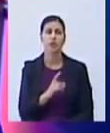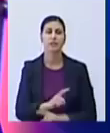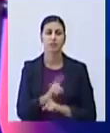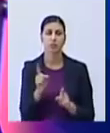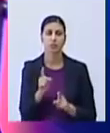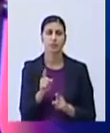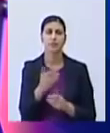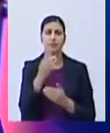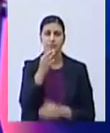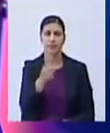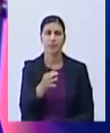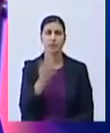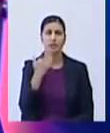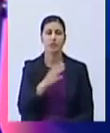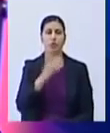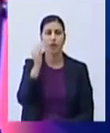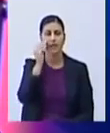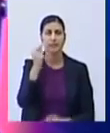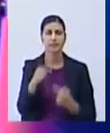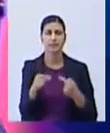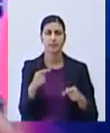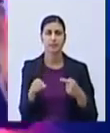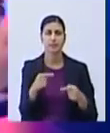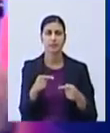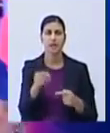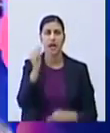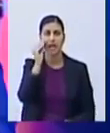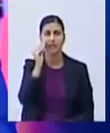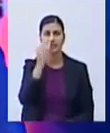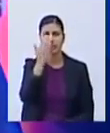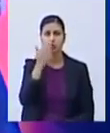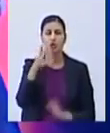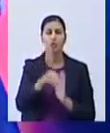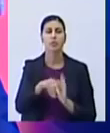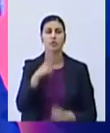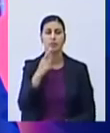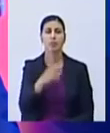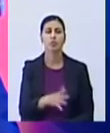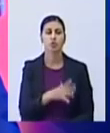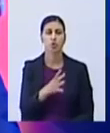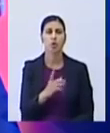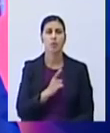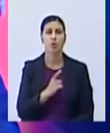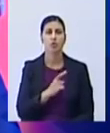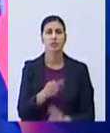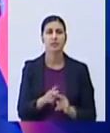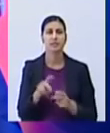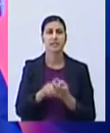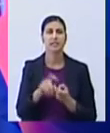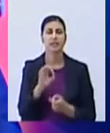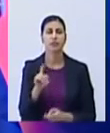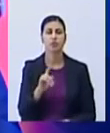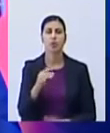რადგან მეკითხებით, გიპასუხეთ, თანქე საზოგადოებაში, აზრს, რომელიც საზოგადოებაში ტრიალებს, იყო მოლოდინი იმასთან დაკავშირებით,